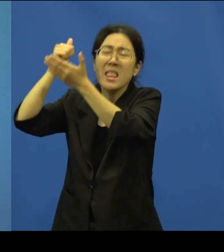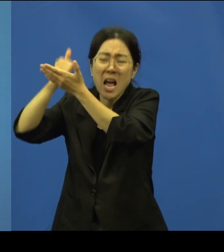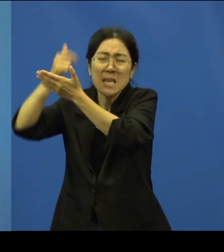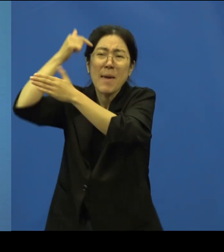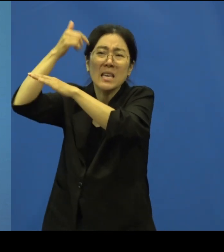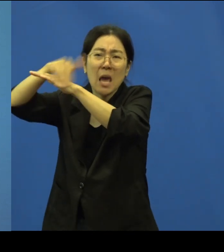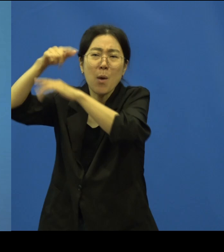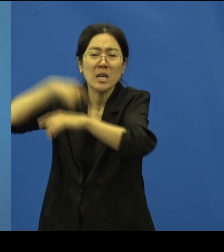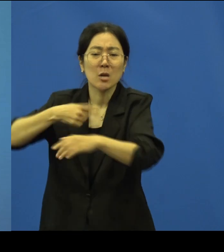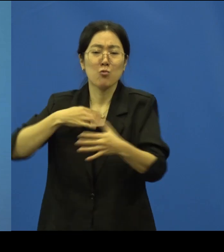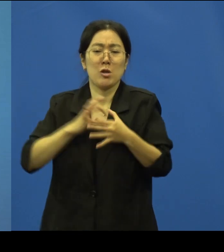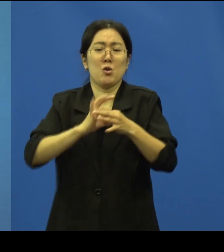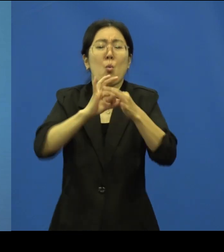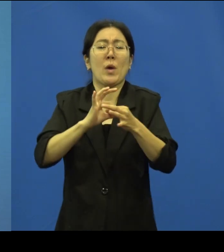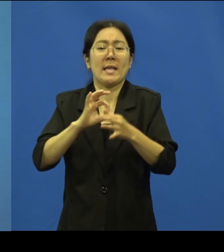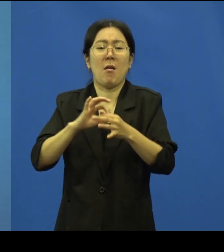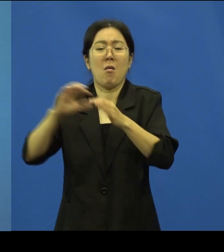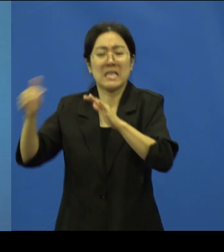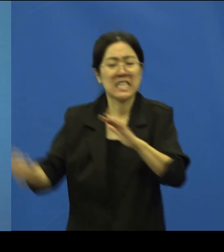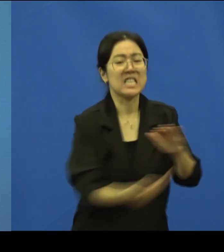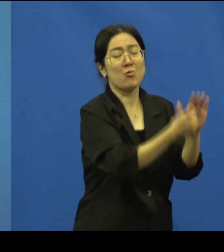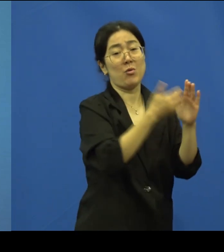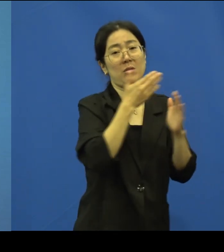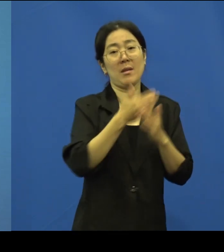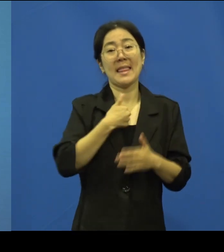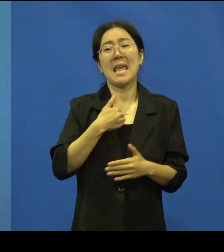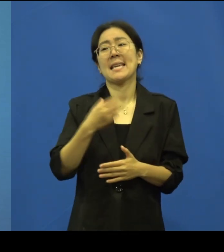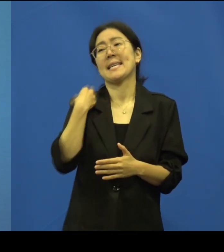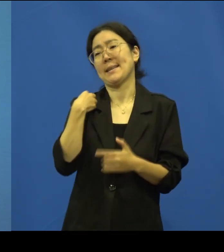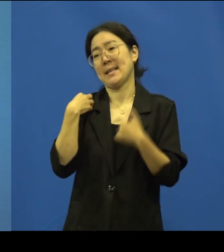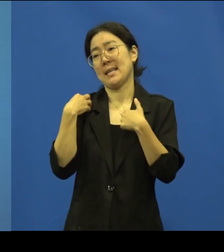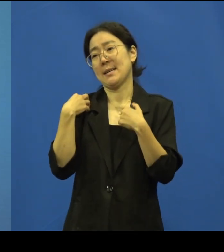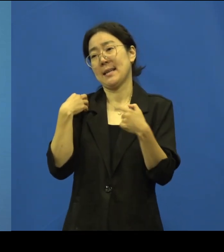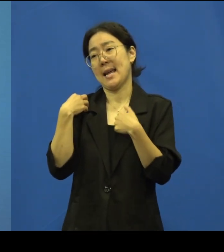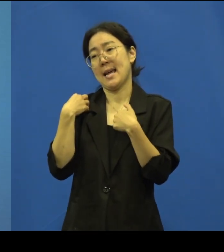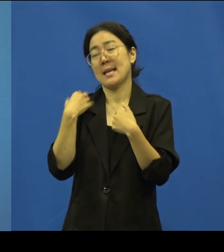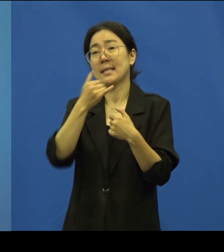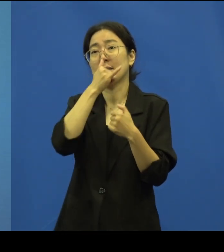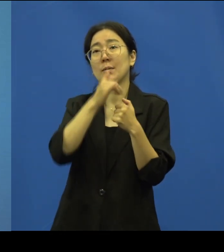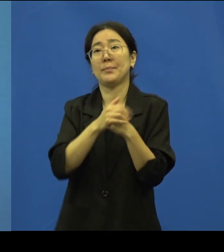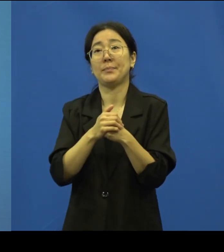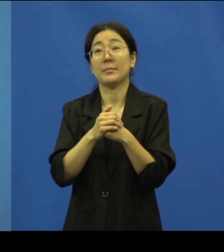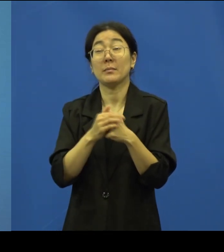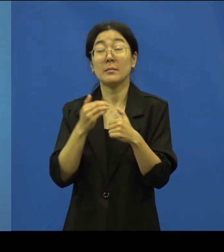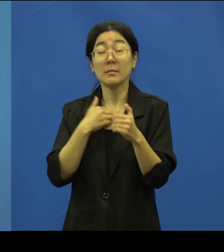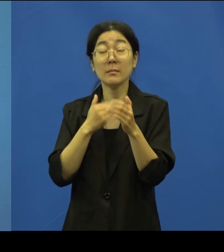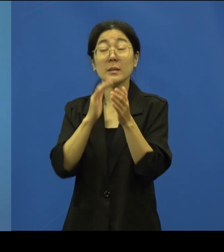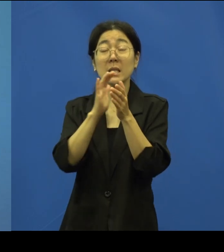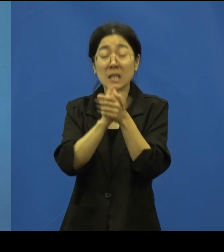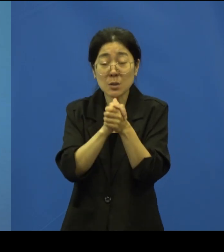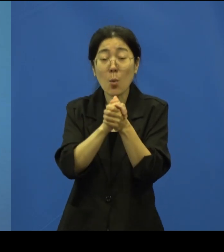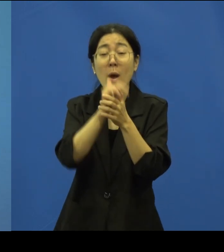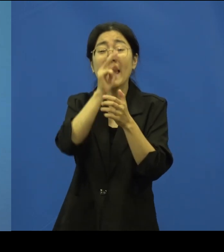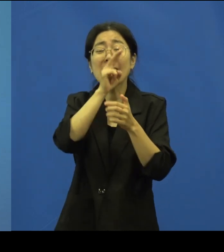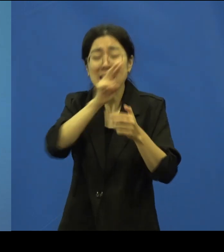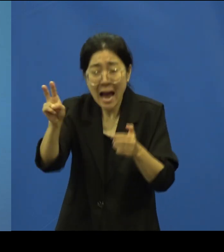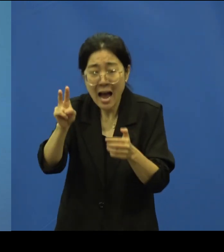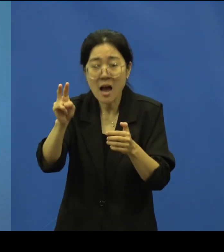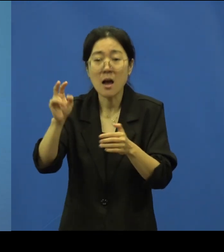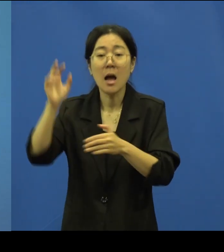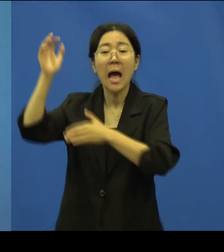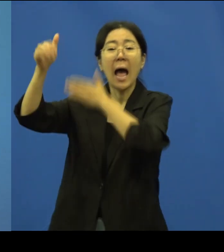역할을 우리에게 맡기셨다는 것이에요. 그러니까 우리가 기도할 때 하나님께서 이 땅에